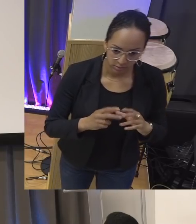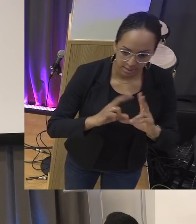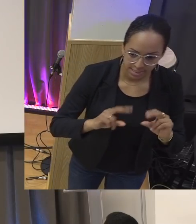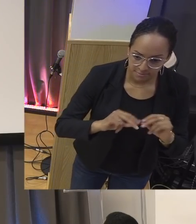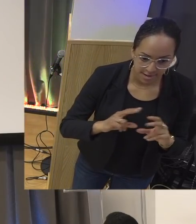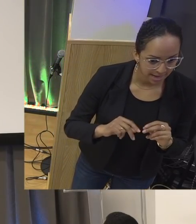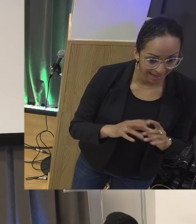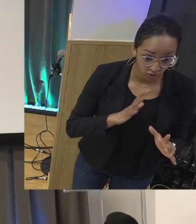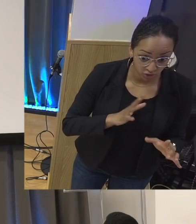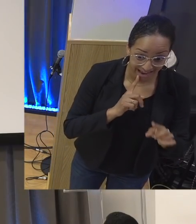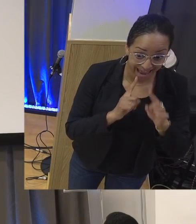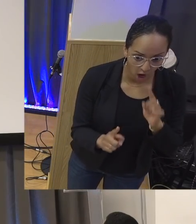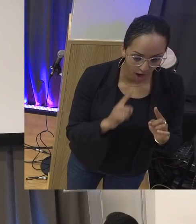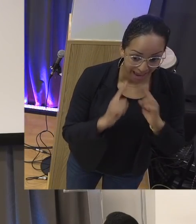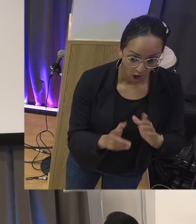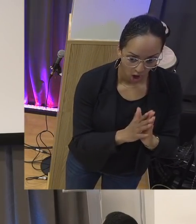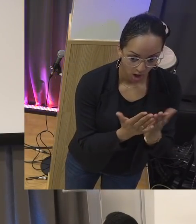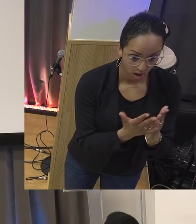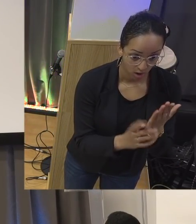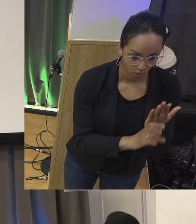et les erreurs qu'il y a dans le Coran.